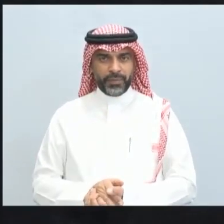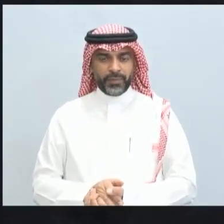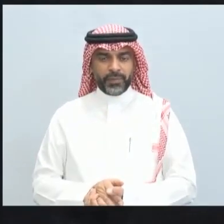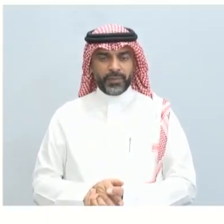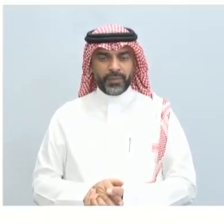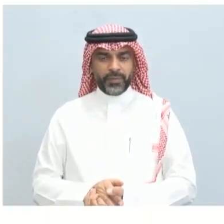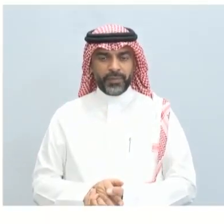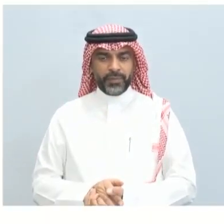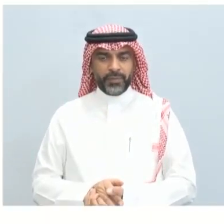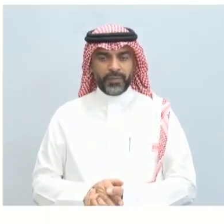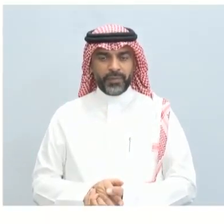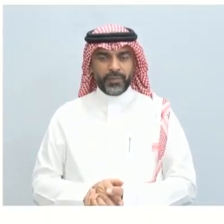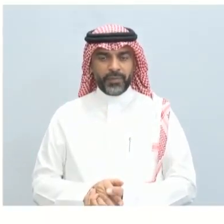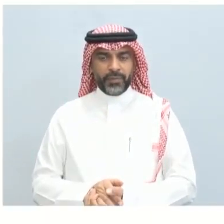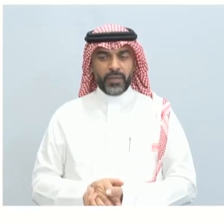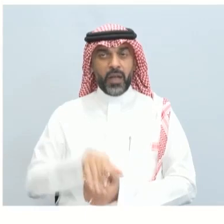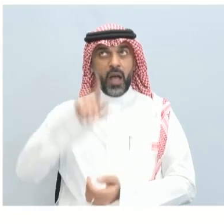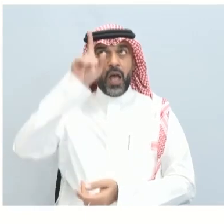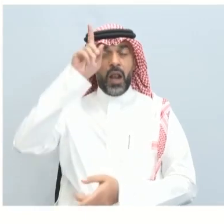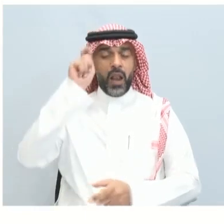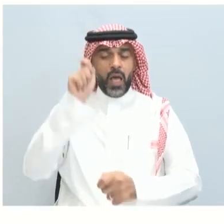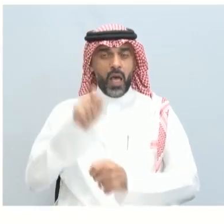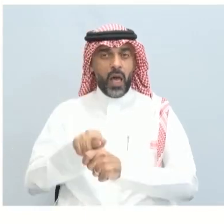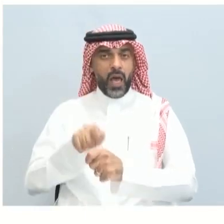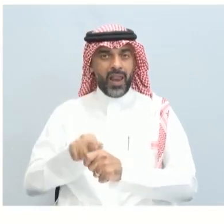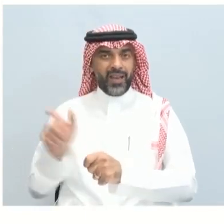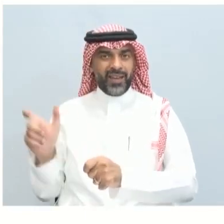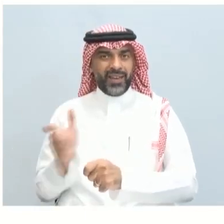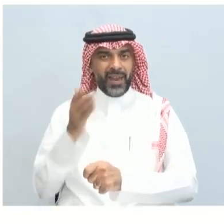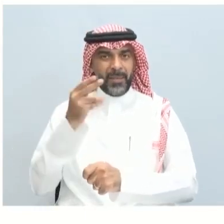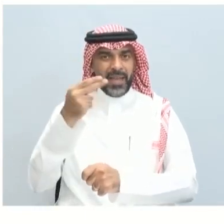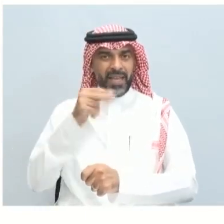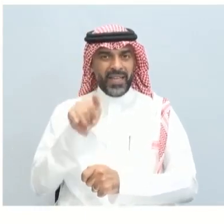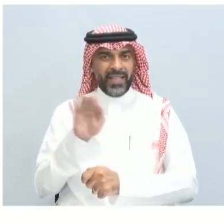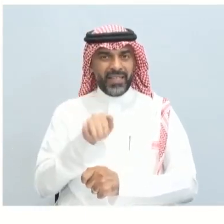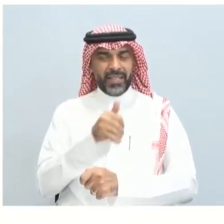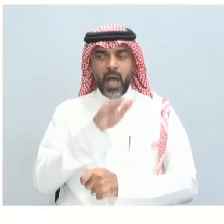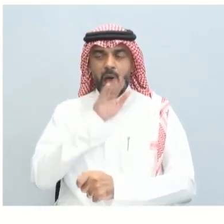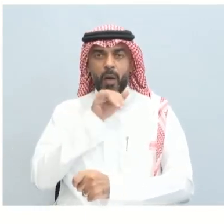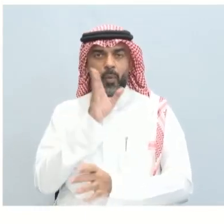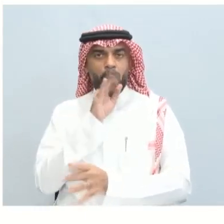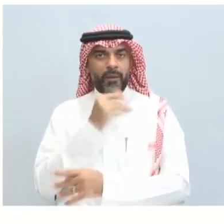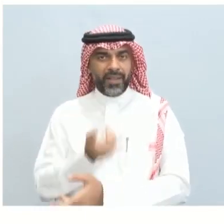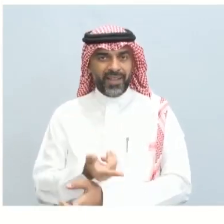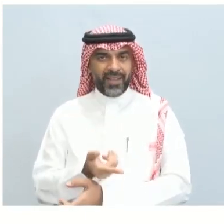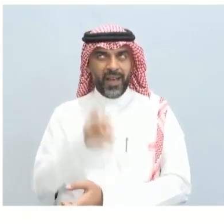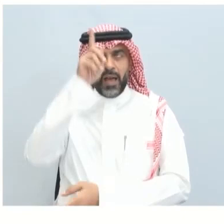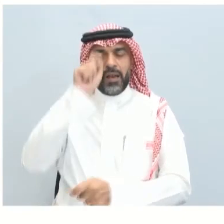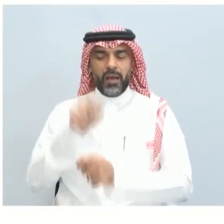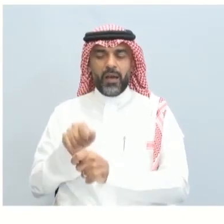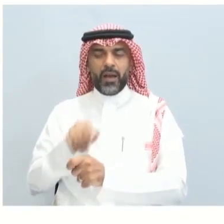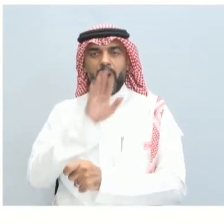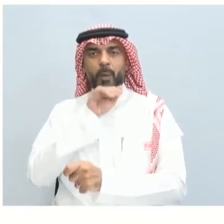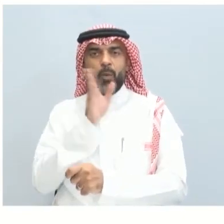احسنتم ان الله عز وجل خلقه من غير اب ننتبه الى